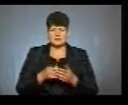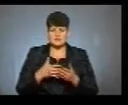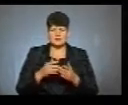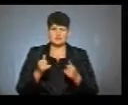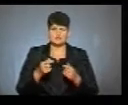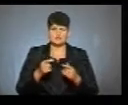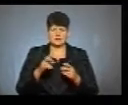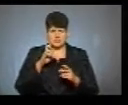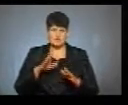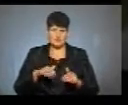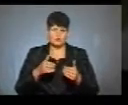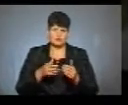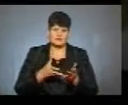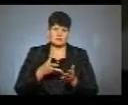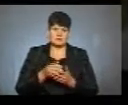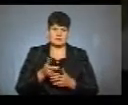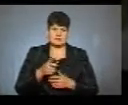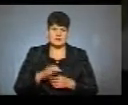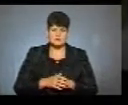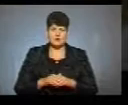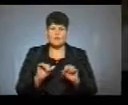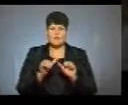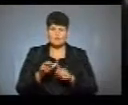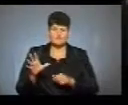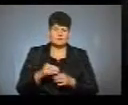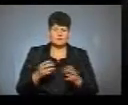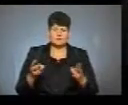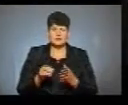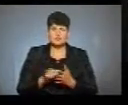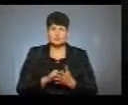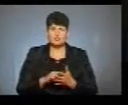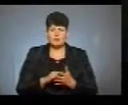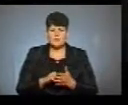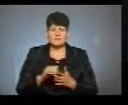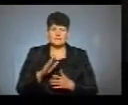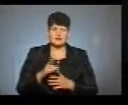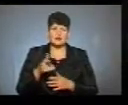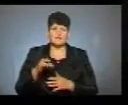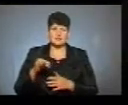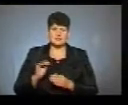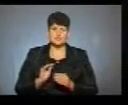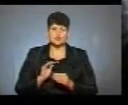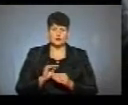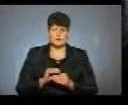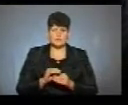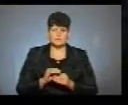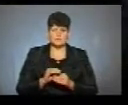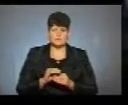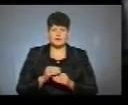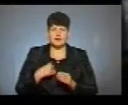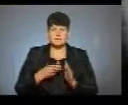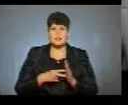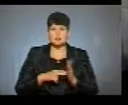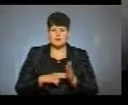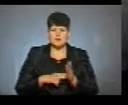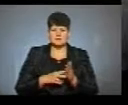держава пропонує заплатити за той газ. Оформивши усі необхідні документи, Віталій Гаврилишин додає. Я планував заплатити